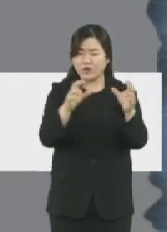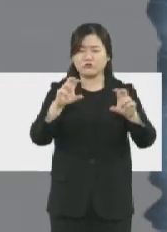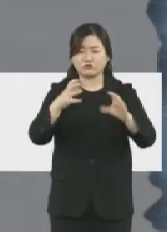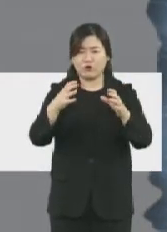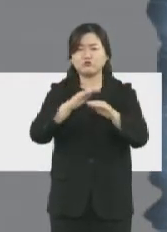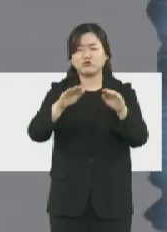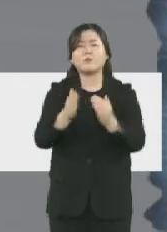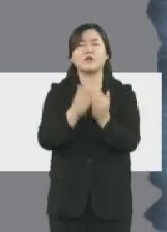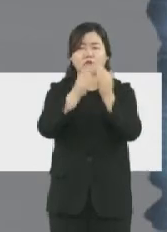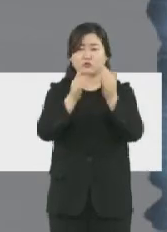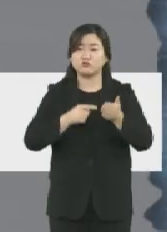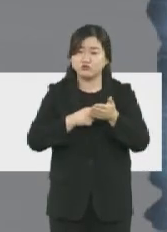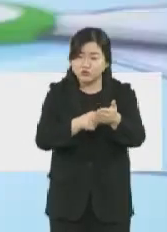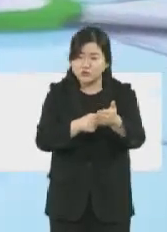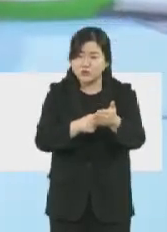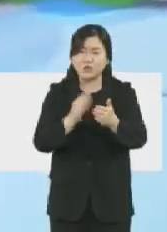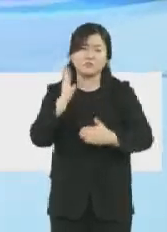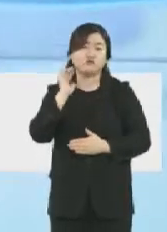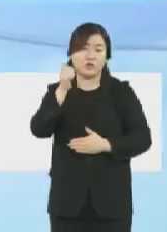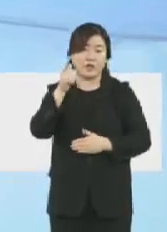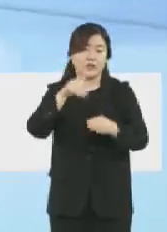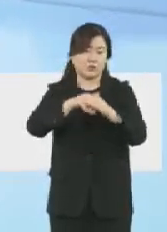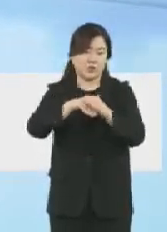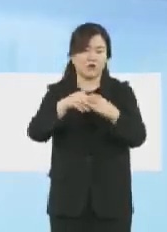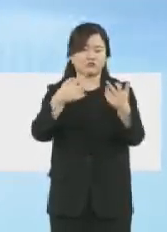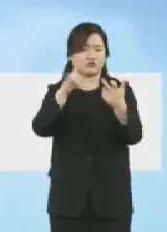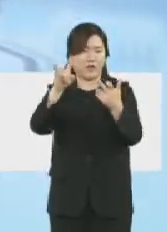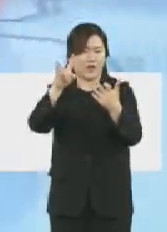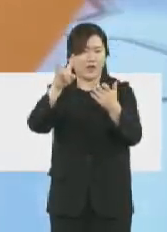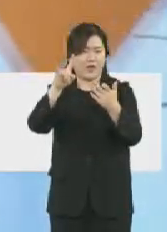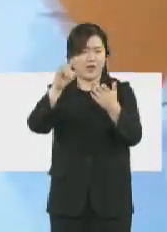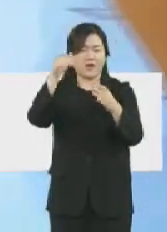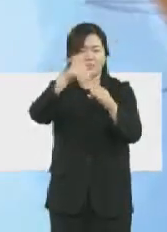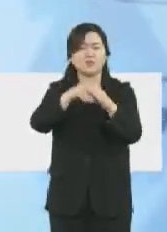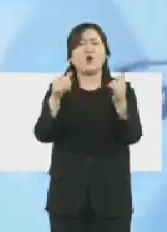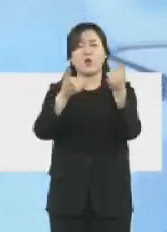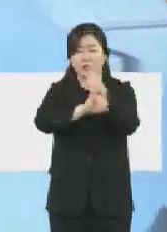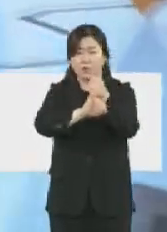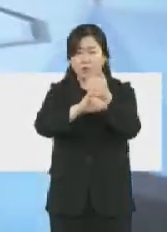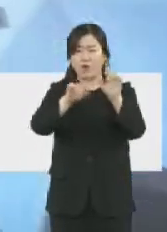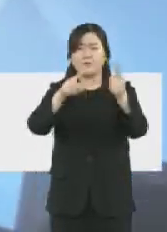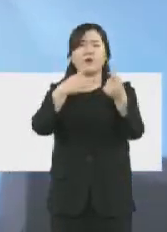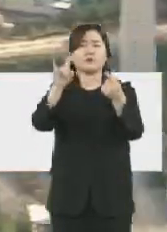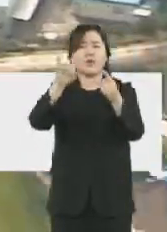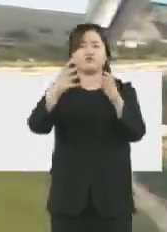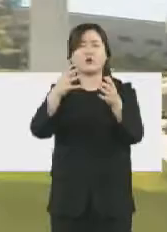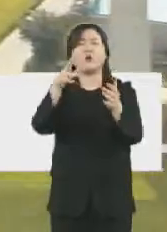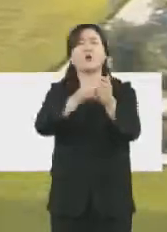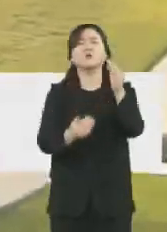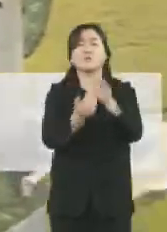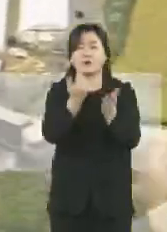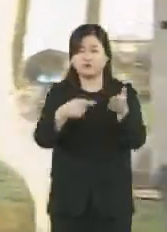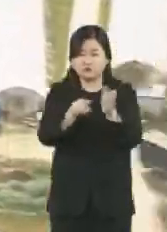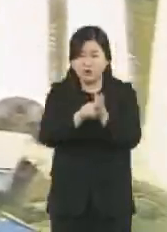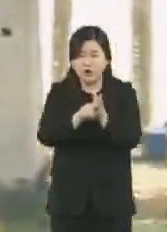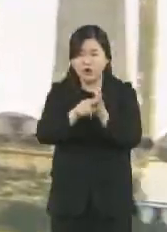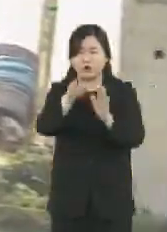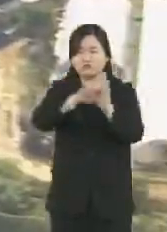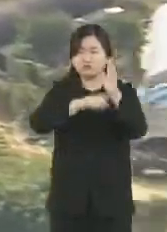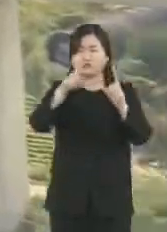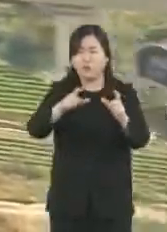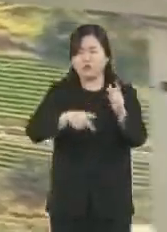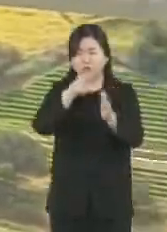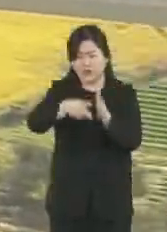균형발전을 추진하고 문재인 대통령의 19대 대선 공약이 자 100대 국정과제 를 달성하기 위해 중부권